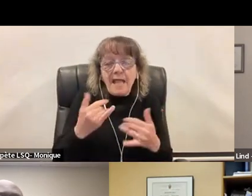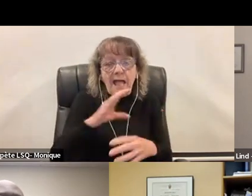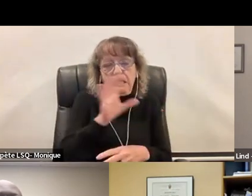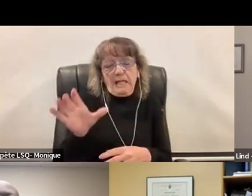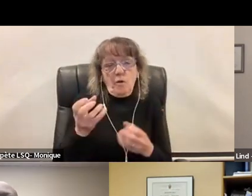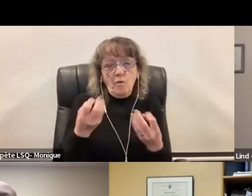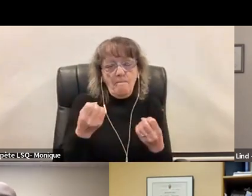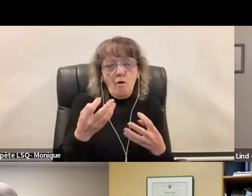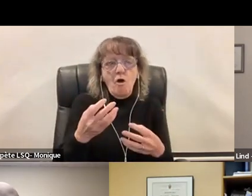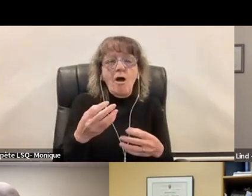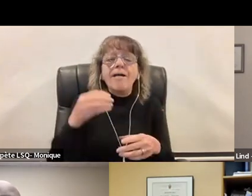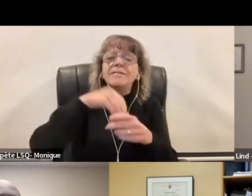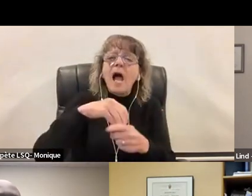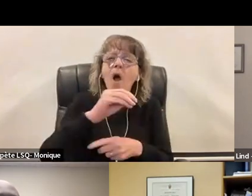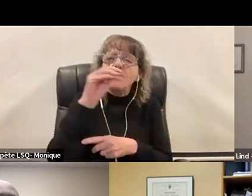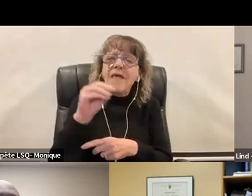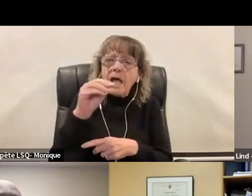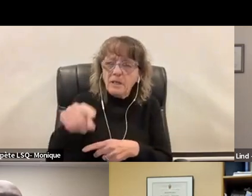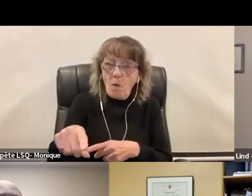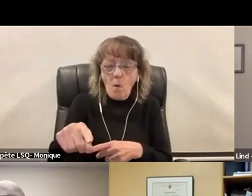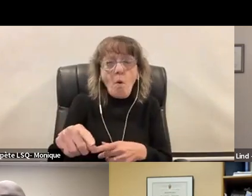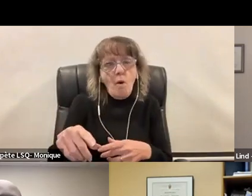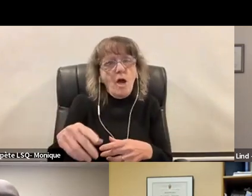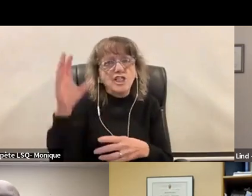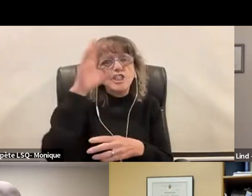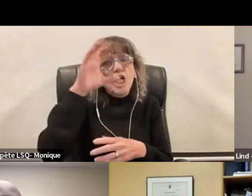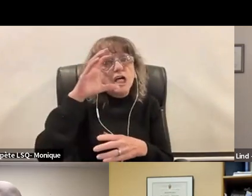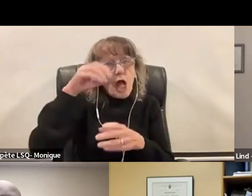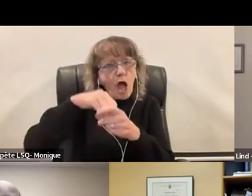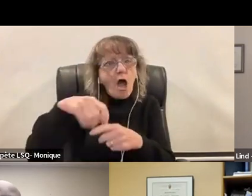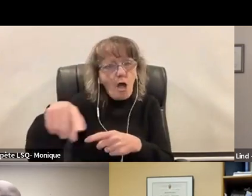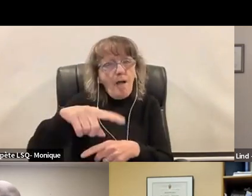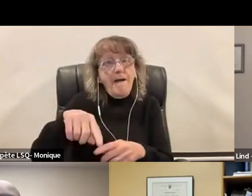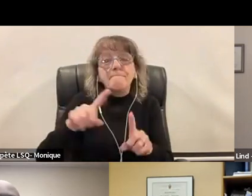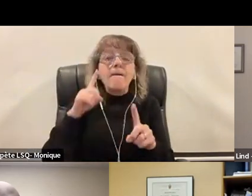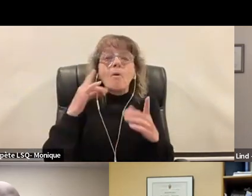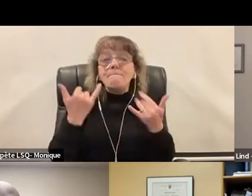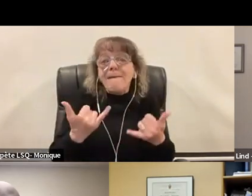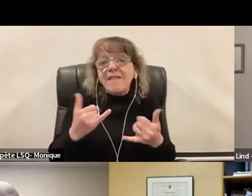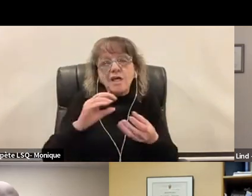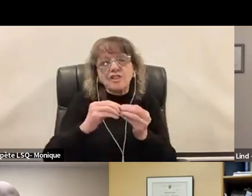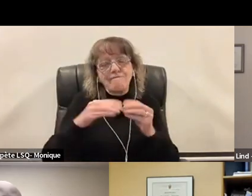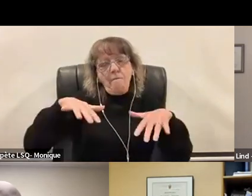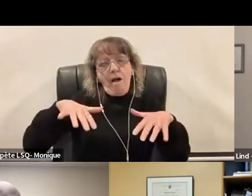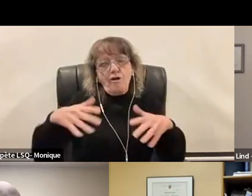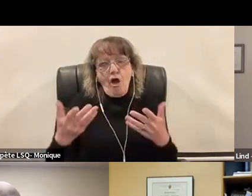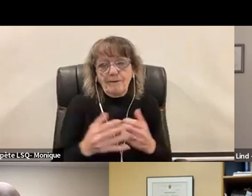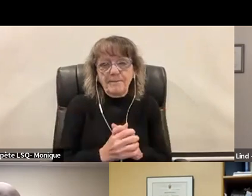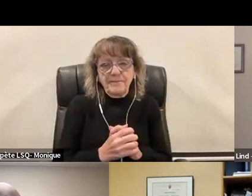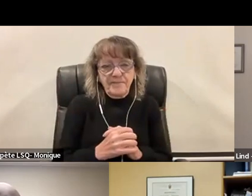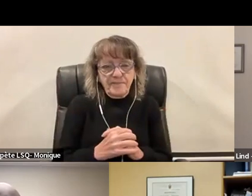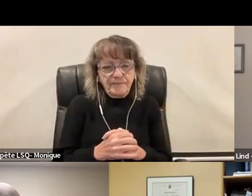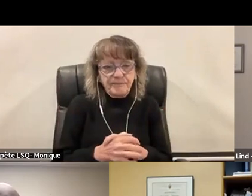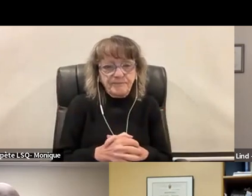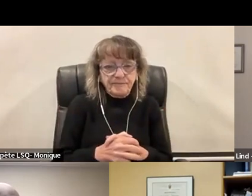que l'Ontario, les chercheurs de l'Ontario se démarquent beaucoup, mais sur ce plan-là, on n'en a pas pour le moment. Là. C'est